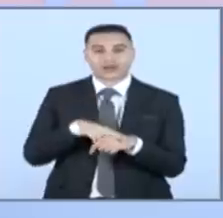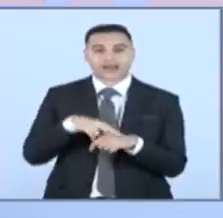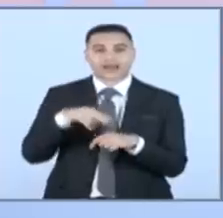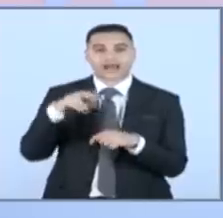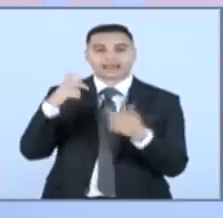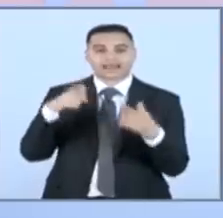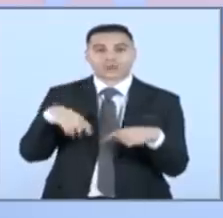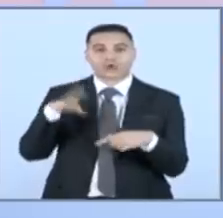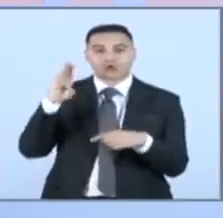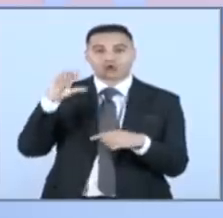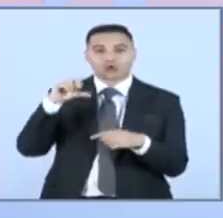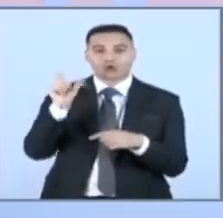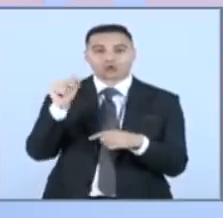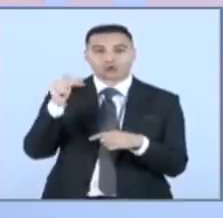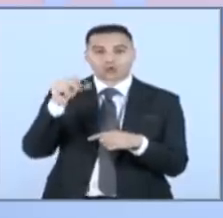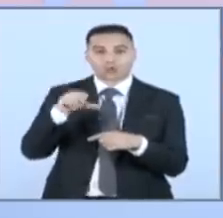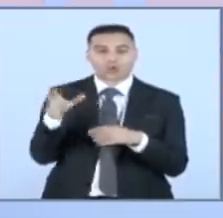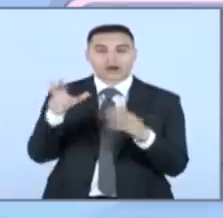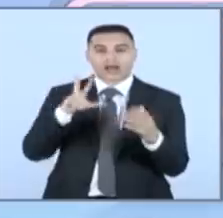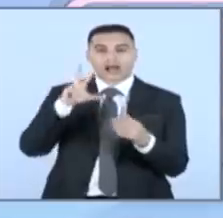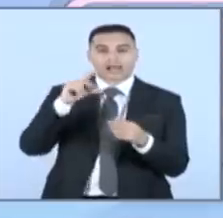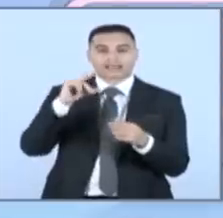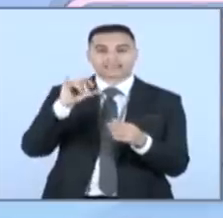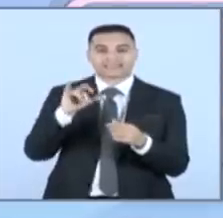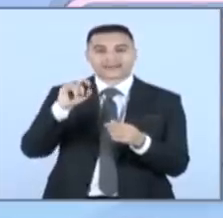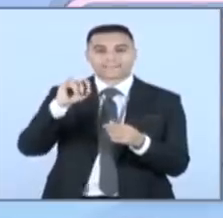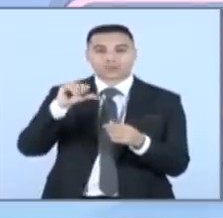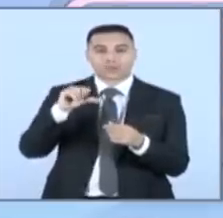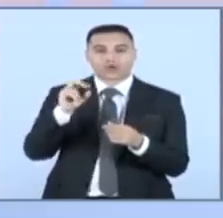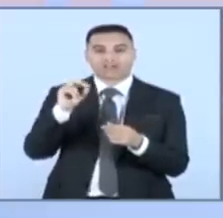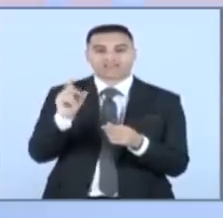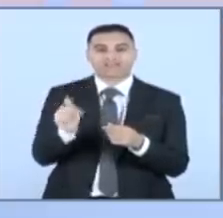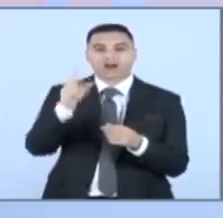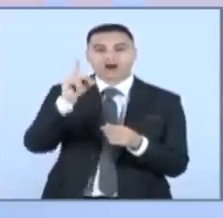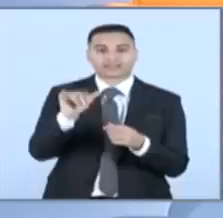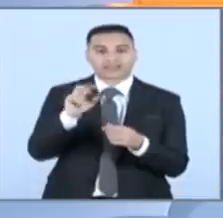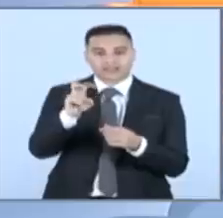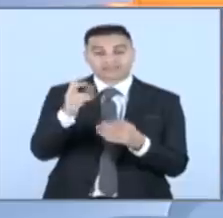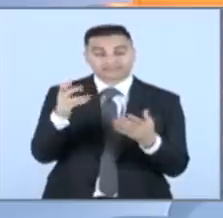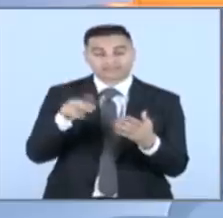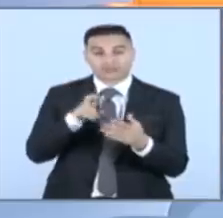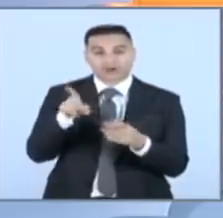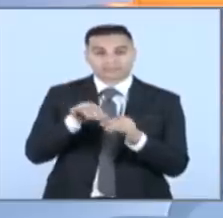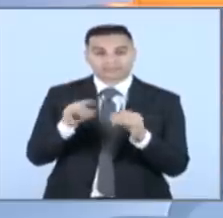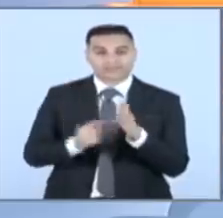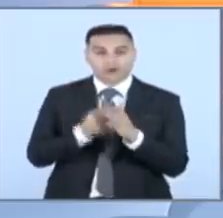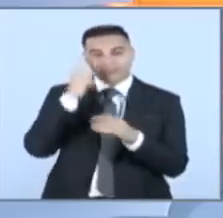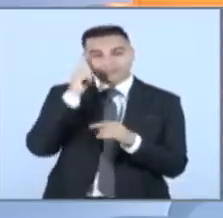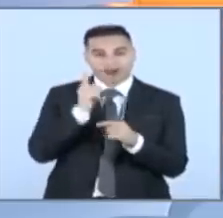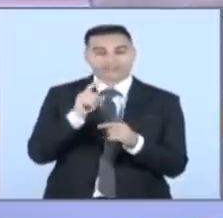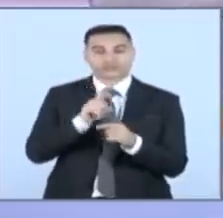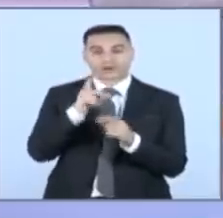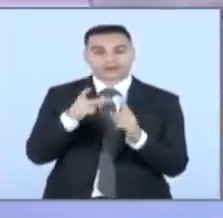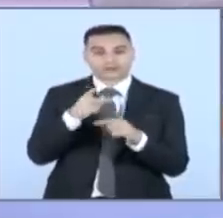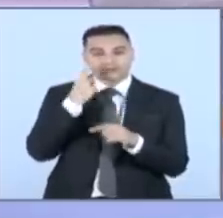الديمقراطية. أول سؤال طار من عيلة نيازي، عيلة طه. سؤال في جغرافيا، إمتى ذكر يا